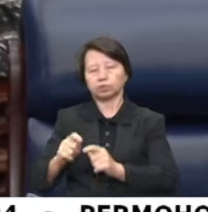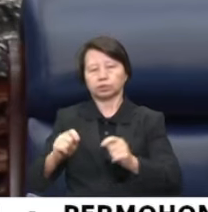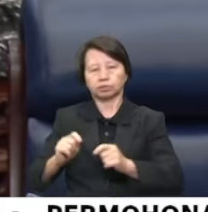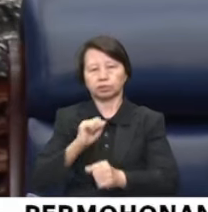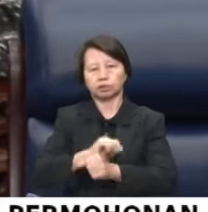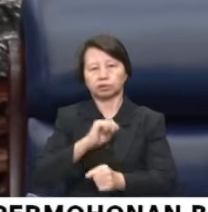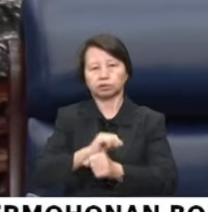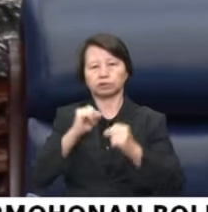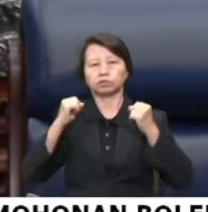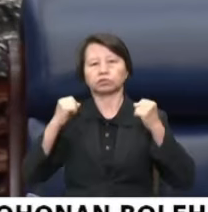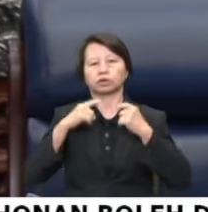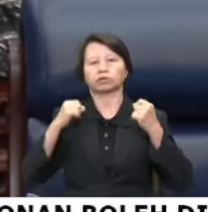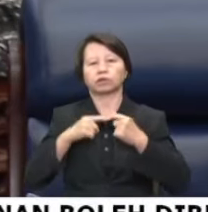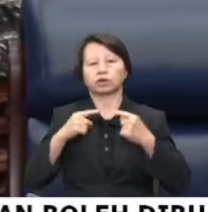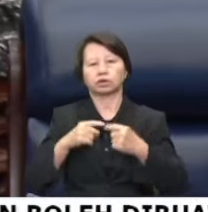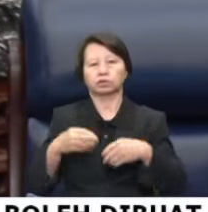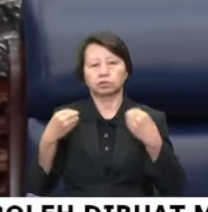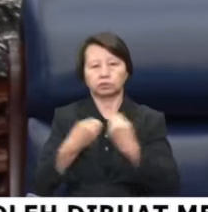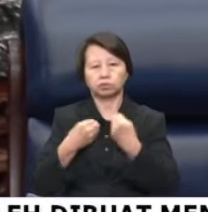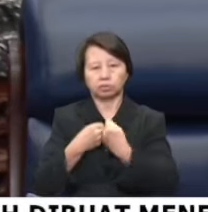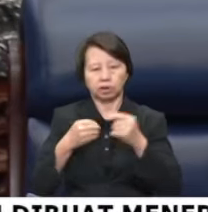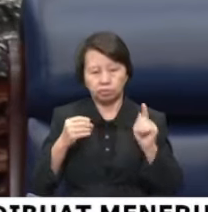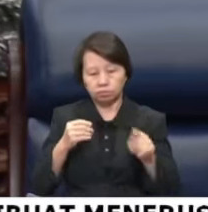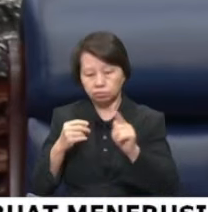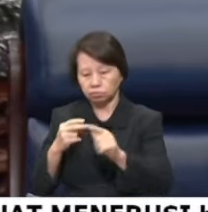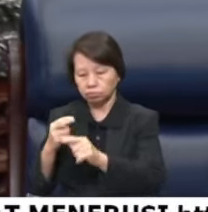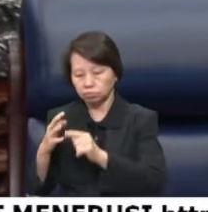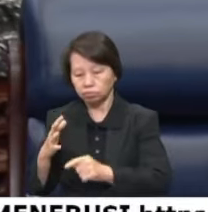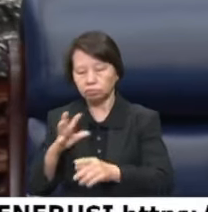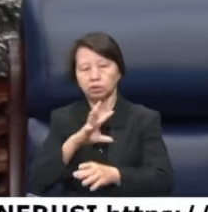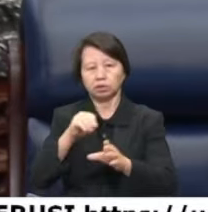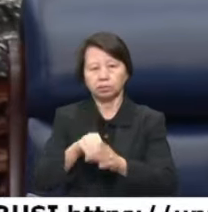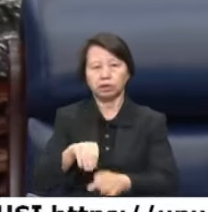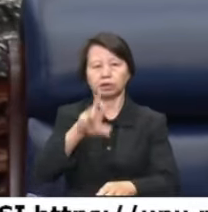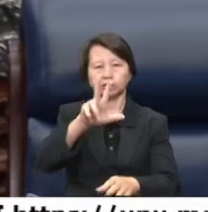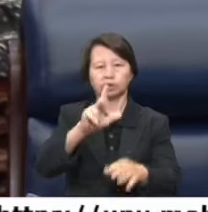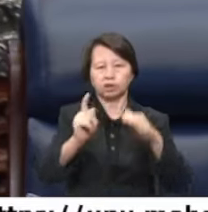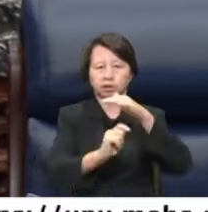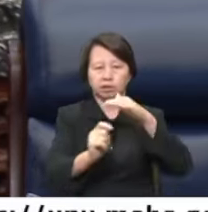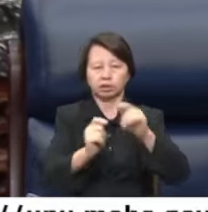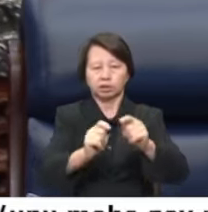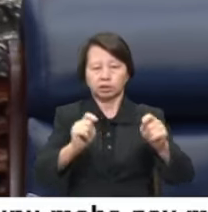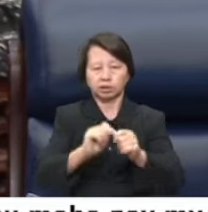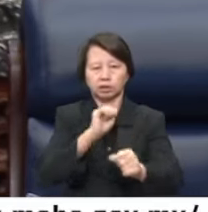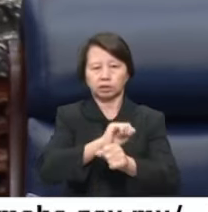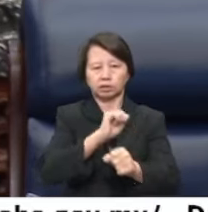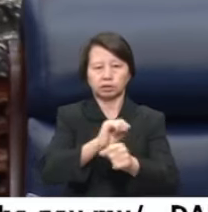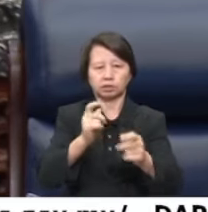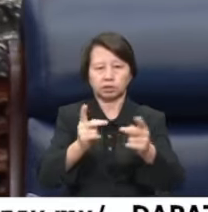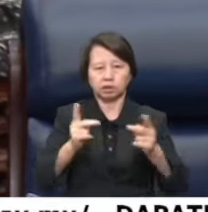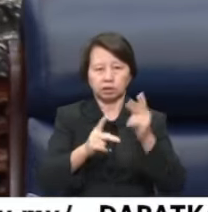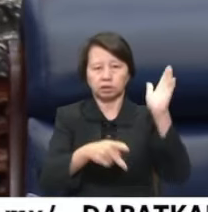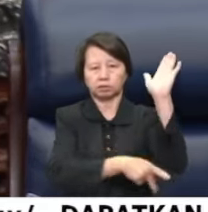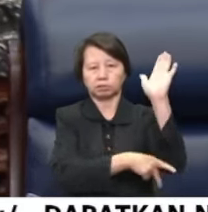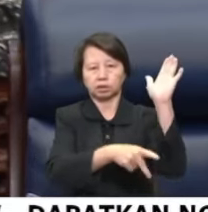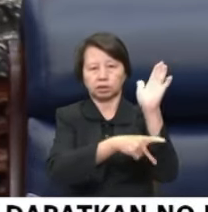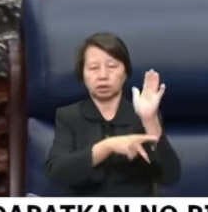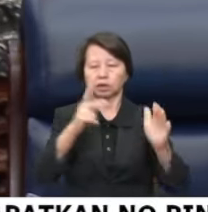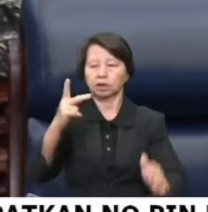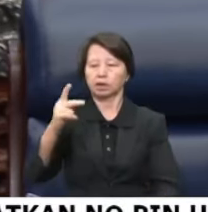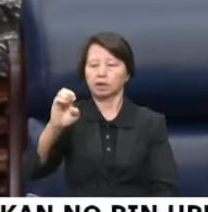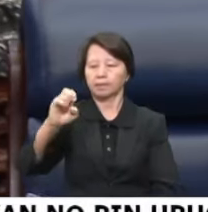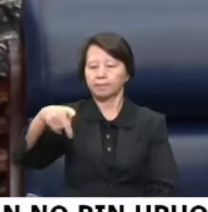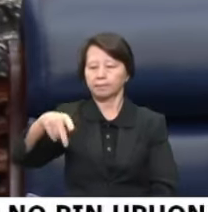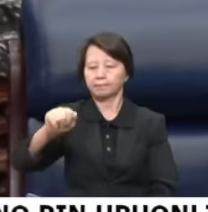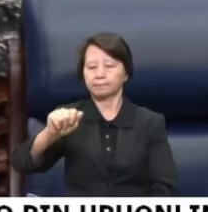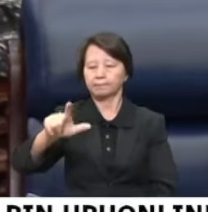kerja swasta. Jumlah ini juga termasuk 3 buah taska tempat kerja awam di kawasan Parlimen Kepala Batas,